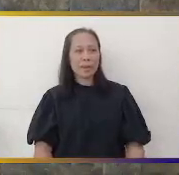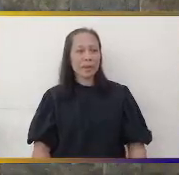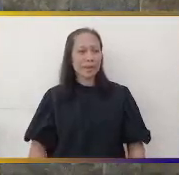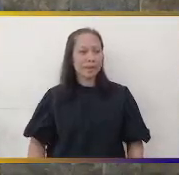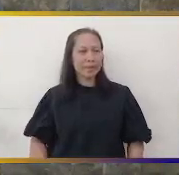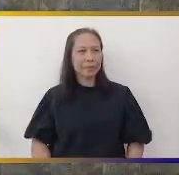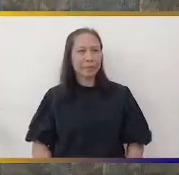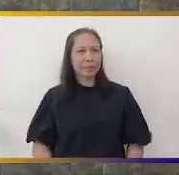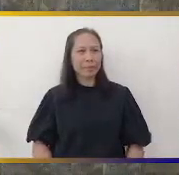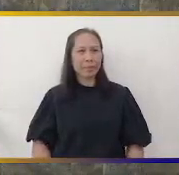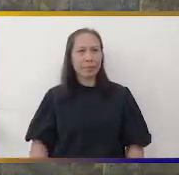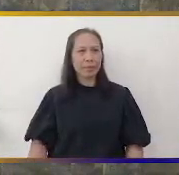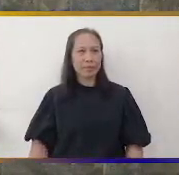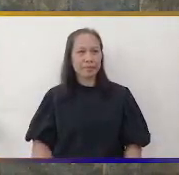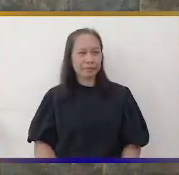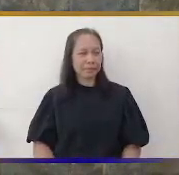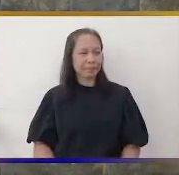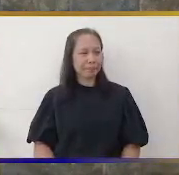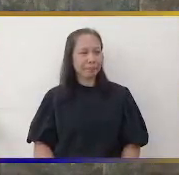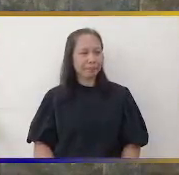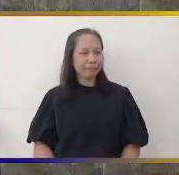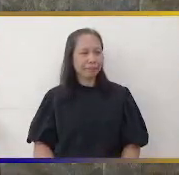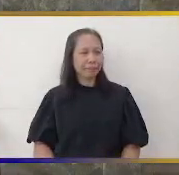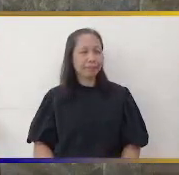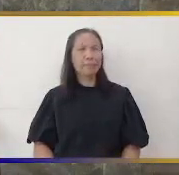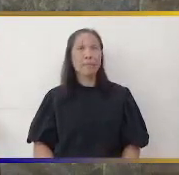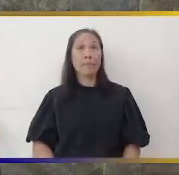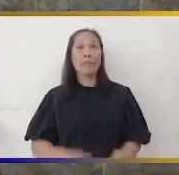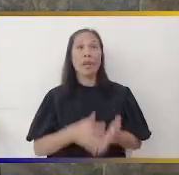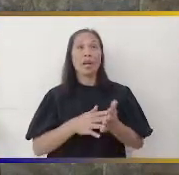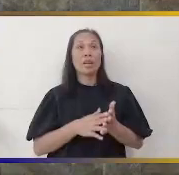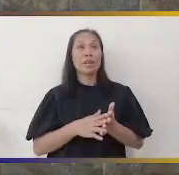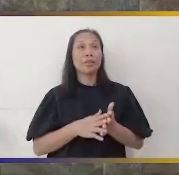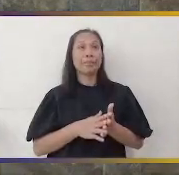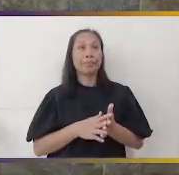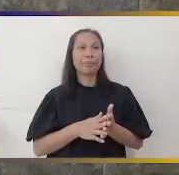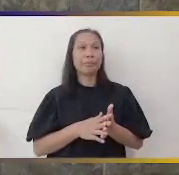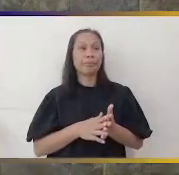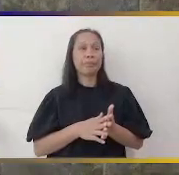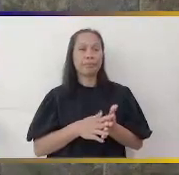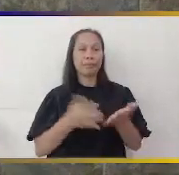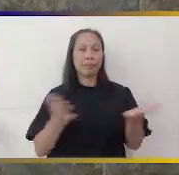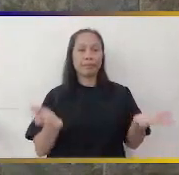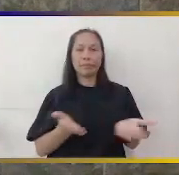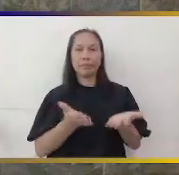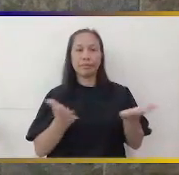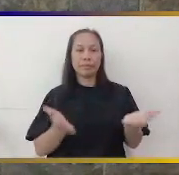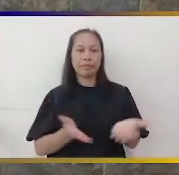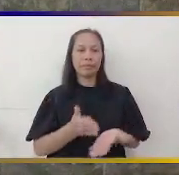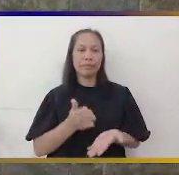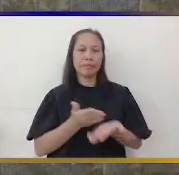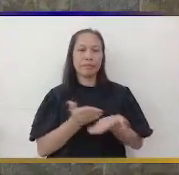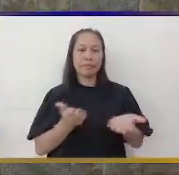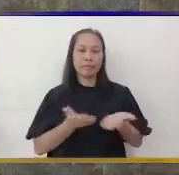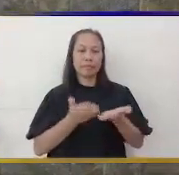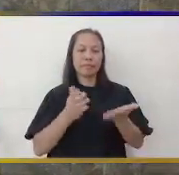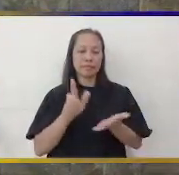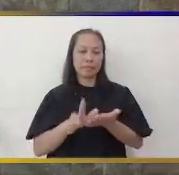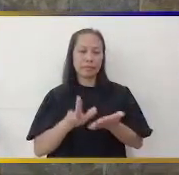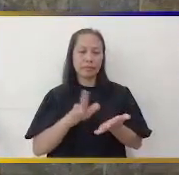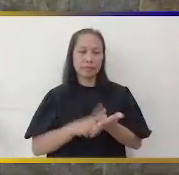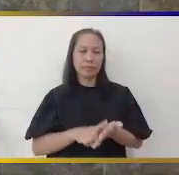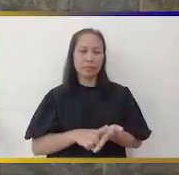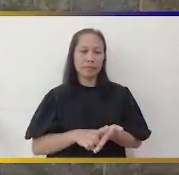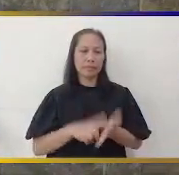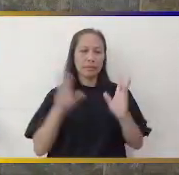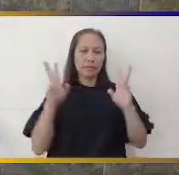It All right dito po sa atin pong pinag-aaralan our Sunday school lesson is all about God's plan